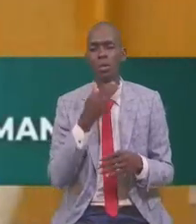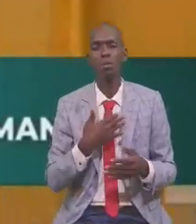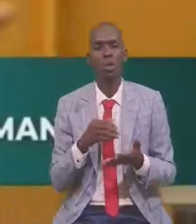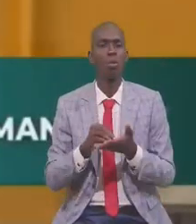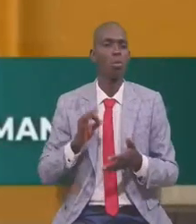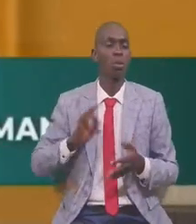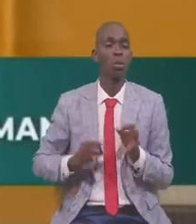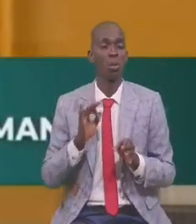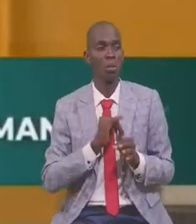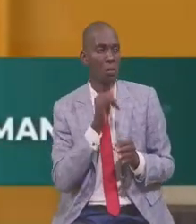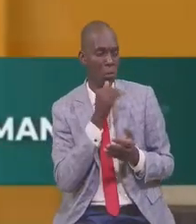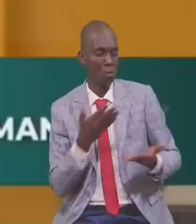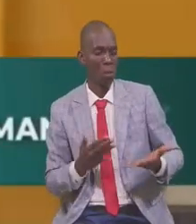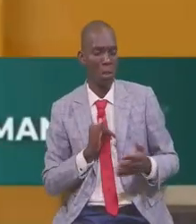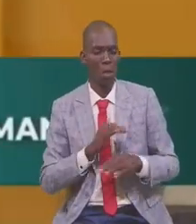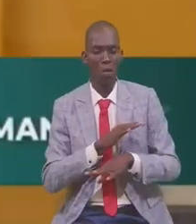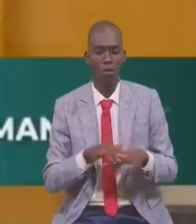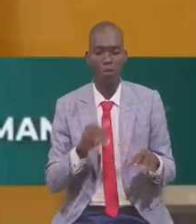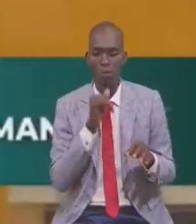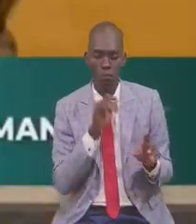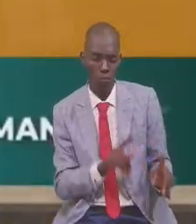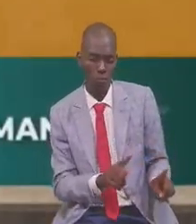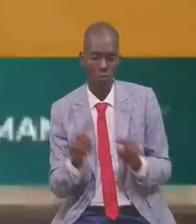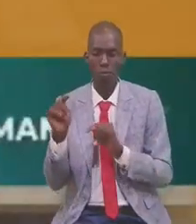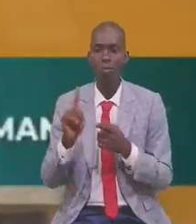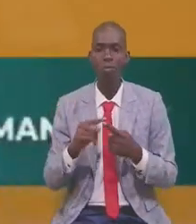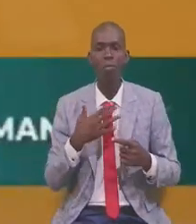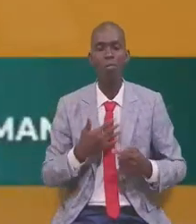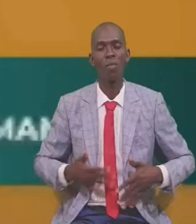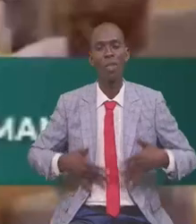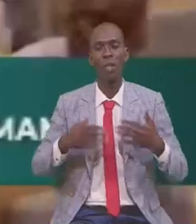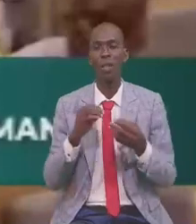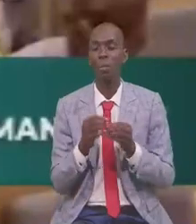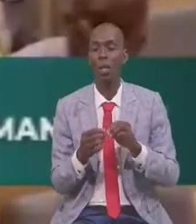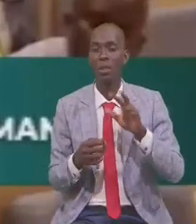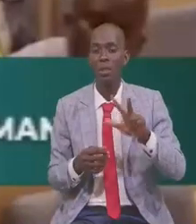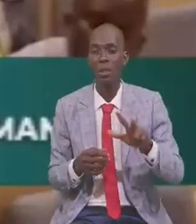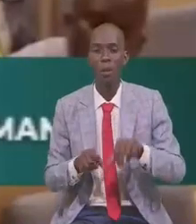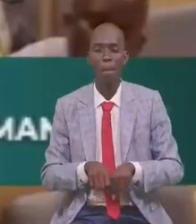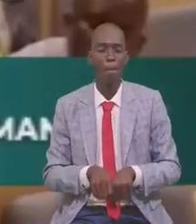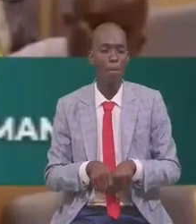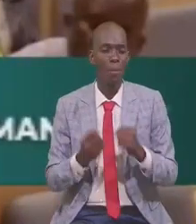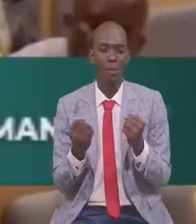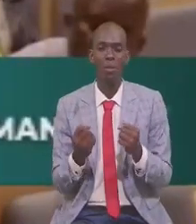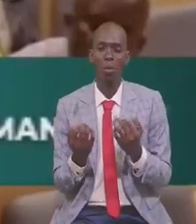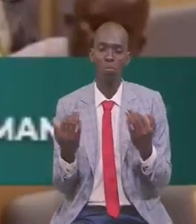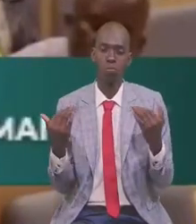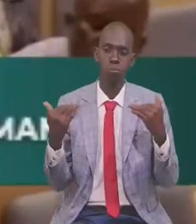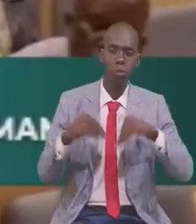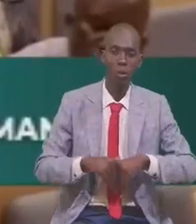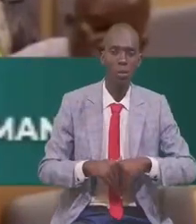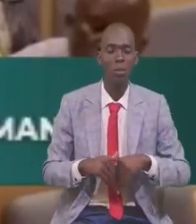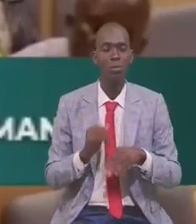et que je ne transfère pas cela dans ma vie, c'est ce que nous avons dans troisièmement, briser les barrières qui